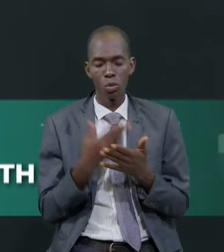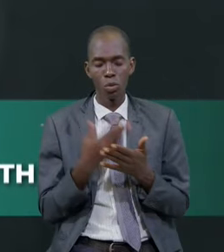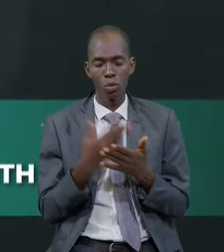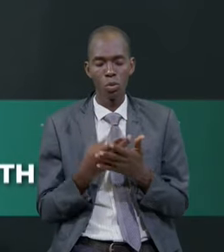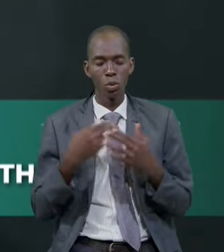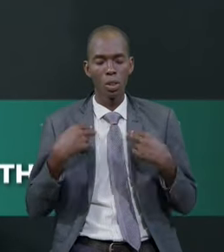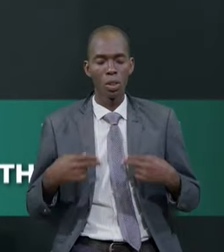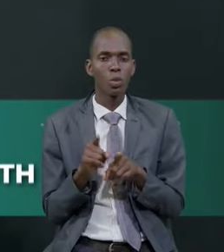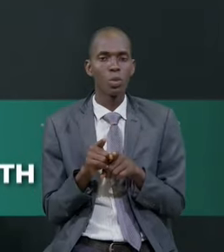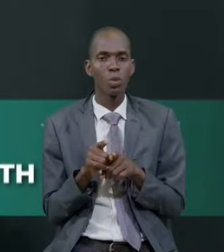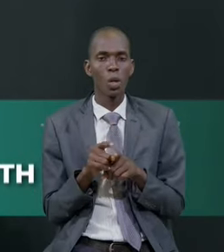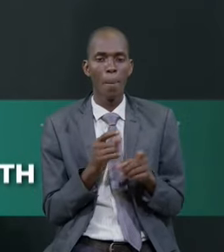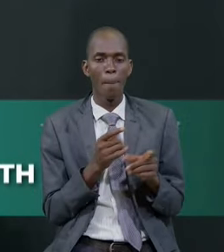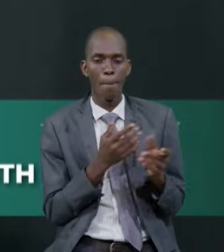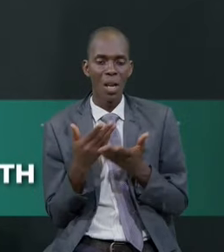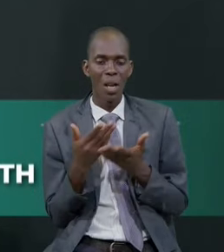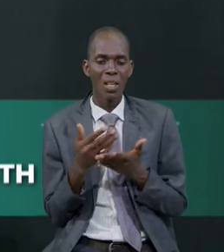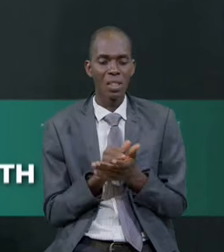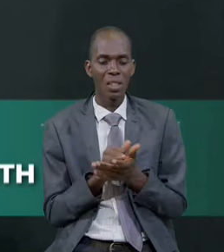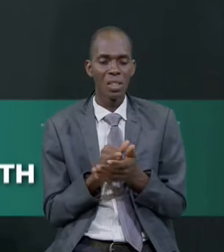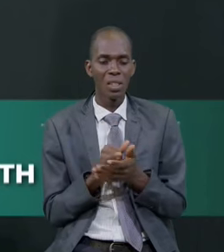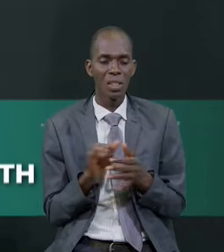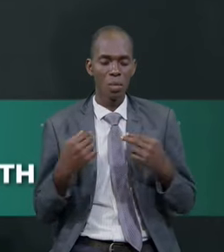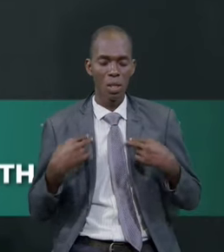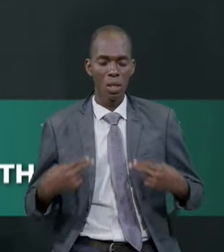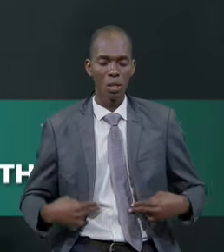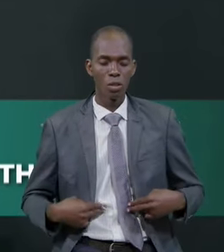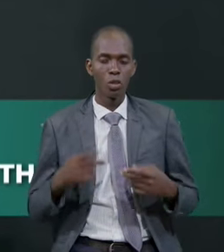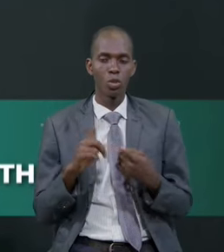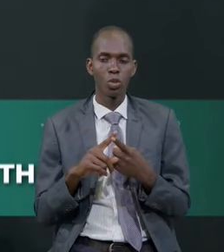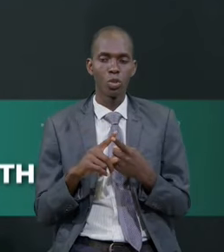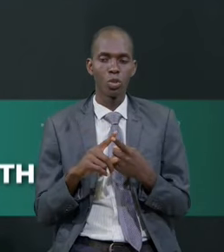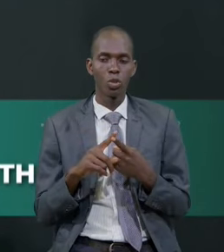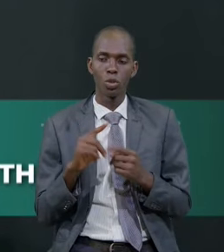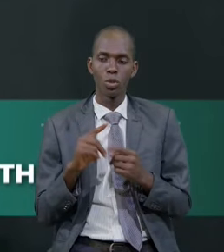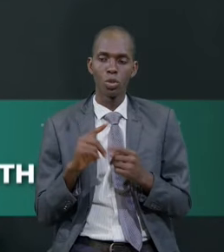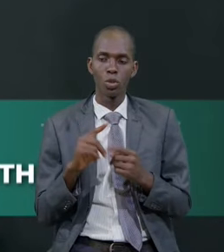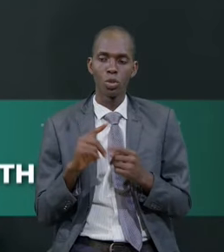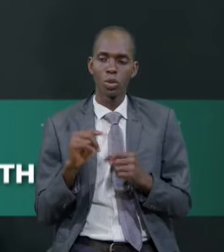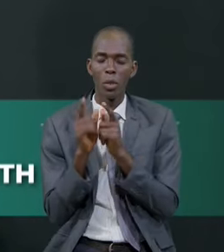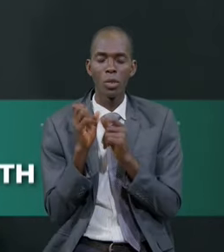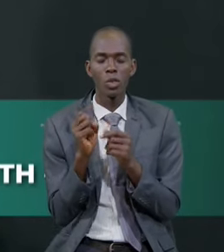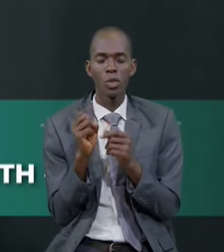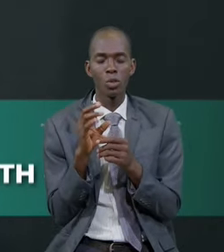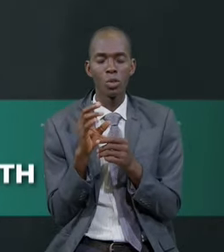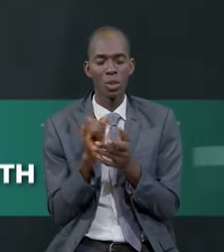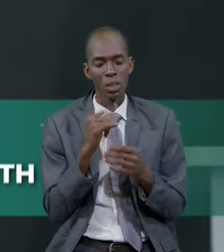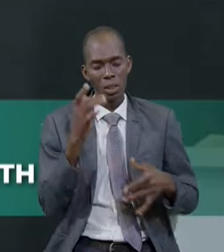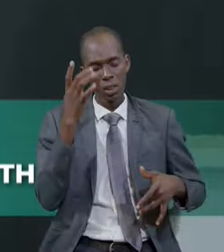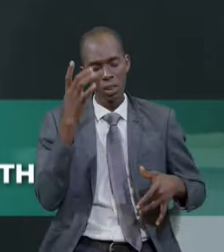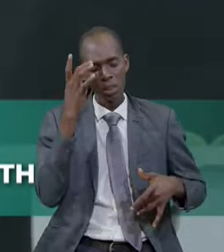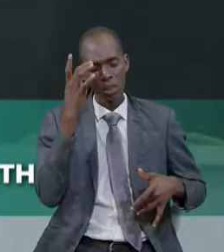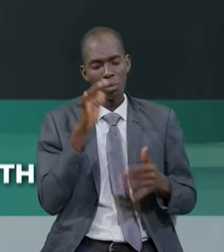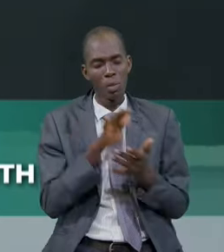vous apportez la même santé à ceux-là que vous rencontrez pour que les malades soient guéris